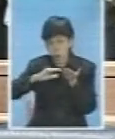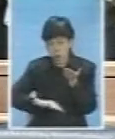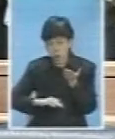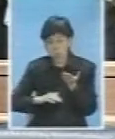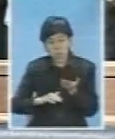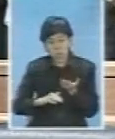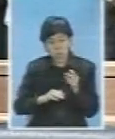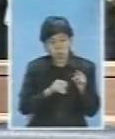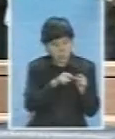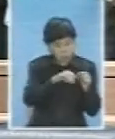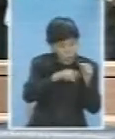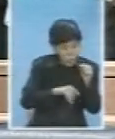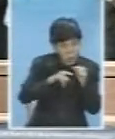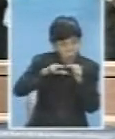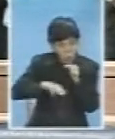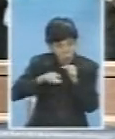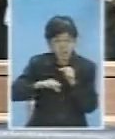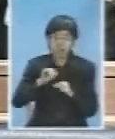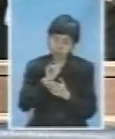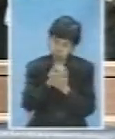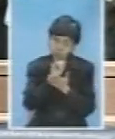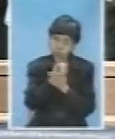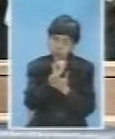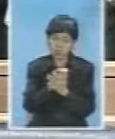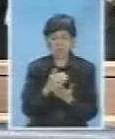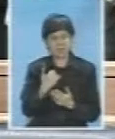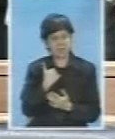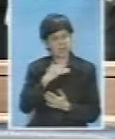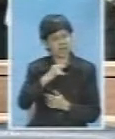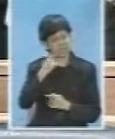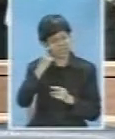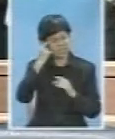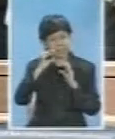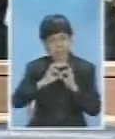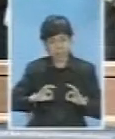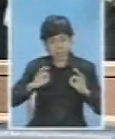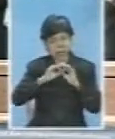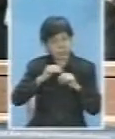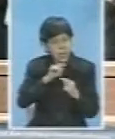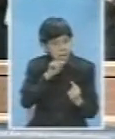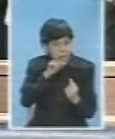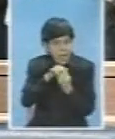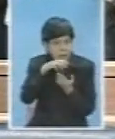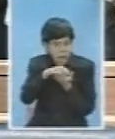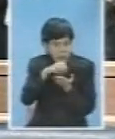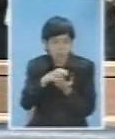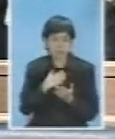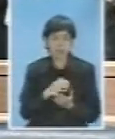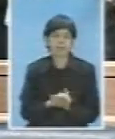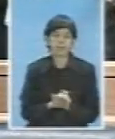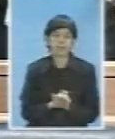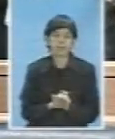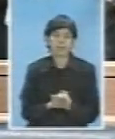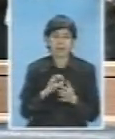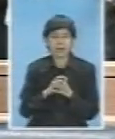นี้ไปหลายส่วนเนี่ยเป็นเรื่องที่ถูกต้องครับแต่มีบางส่วนที่สำคัญที่ผมอยากจะลงลึกลงไปครับแน่นอนที่สุด